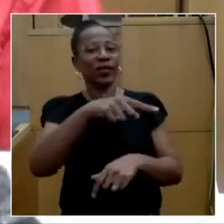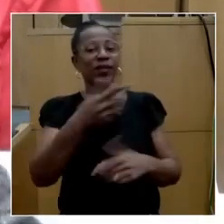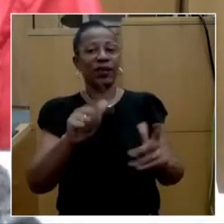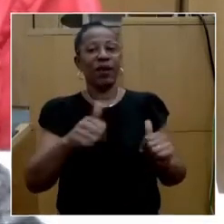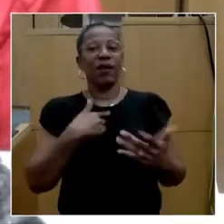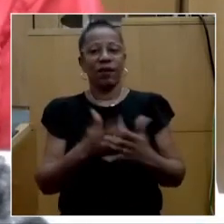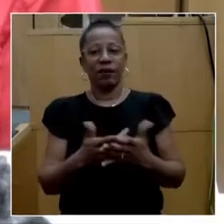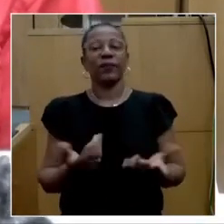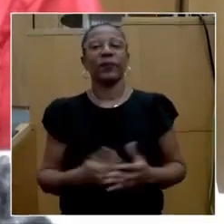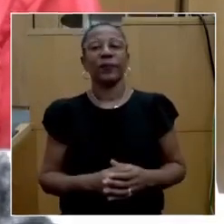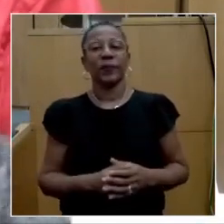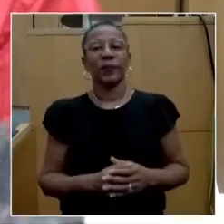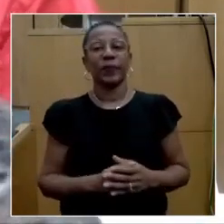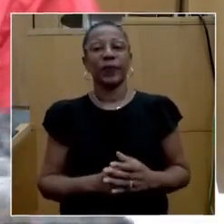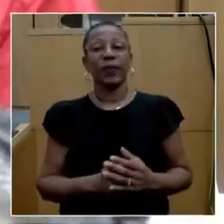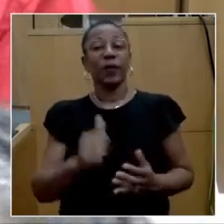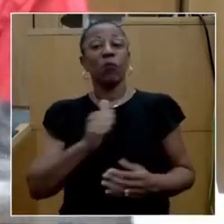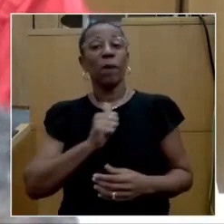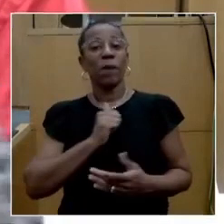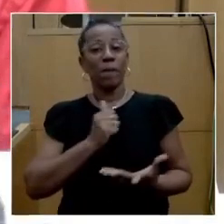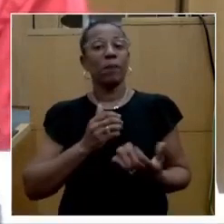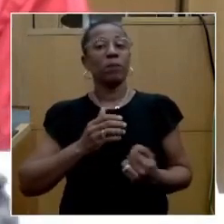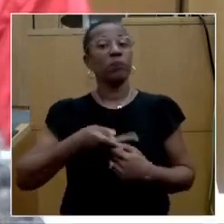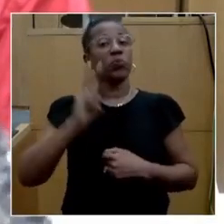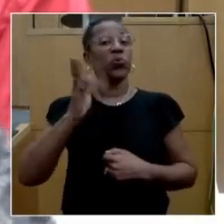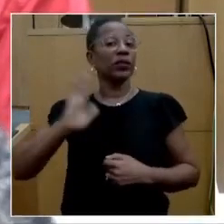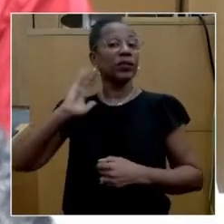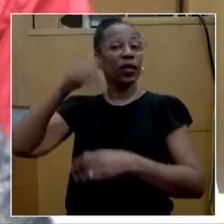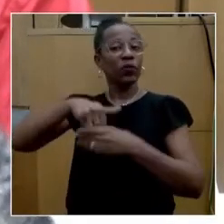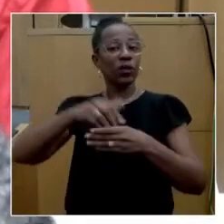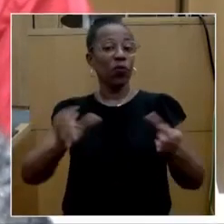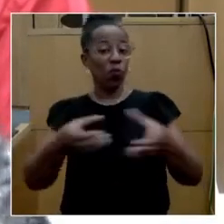doyen de cette assemblée. J'ai découvert ça.